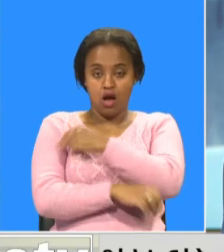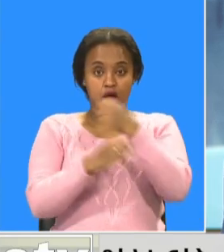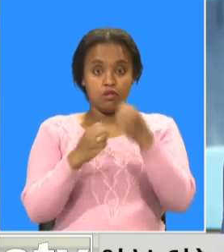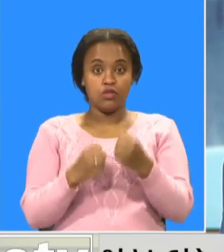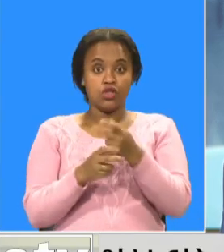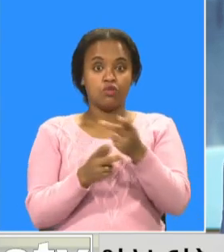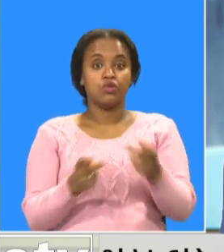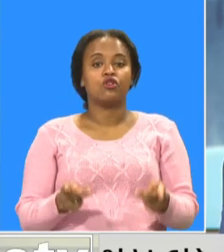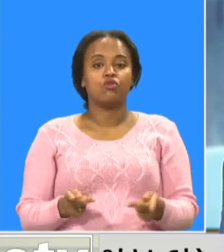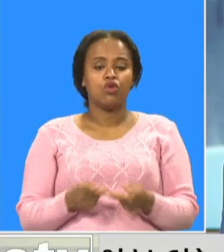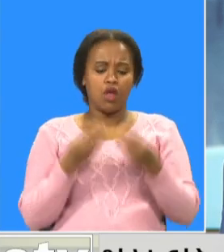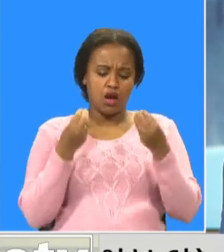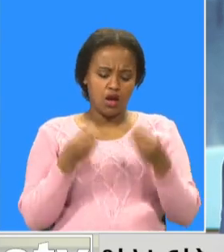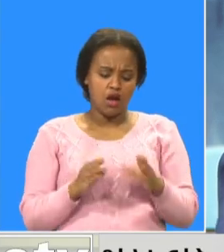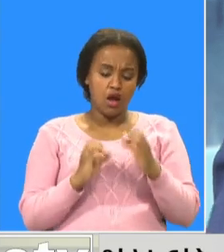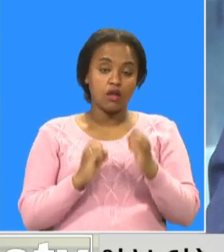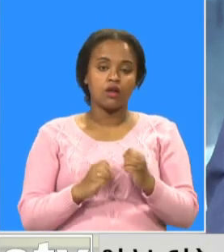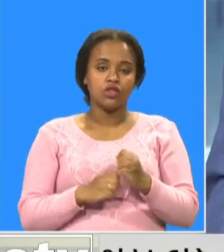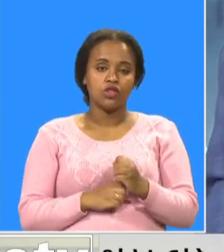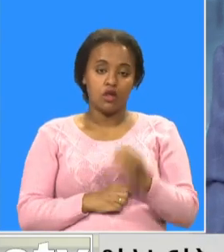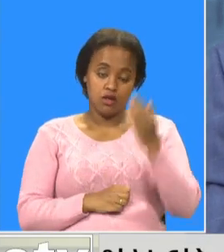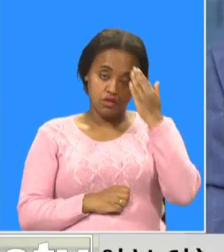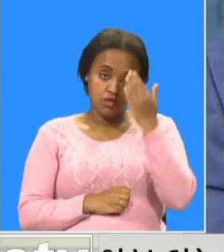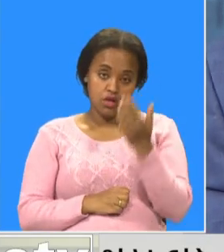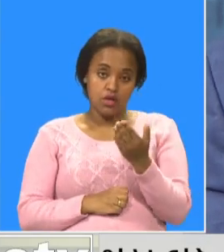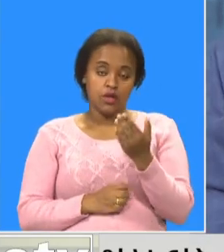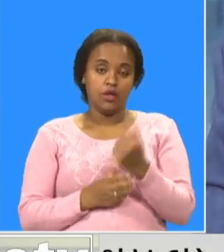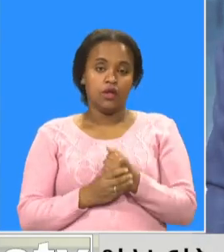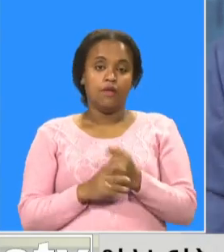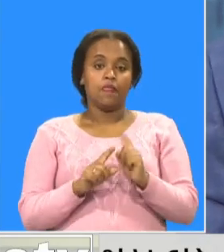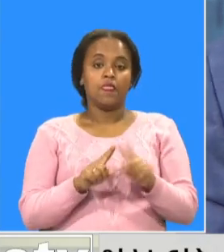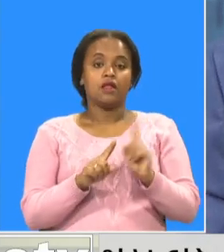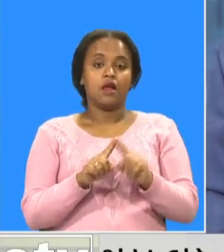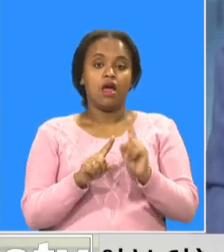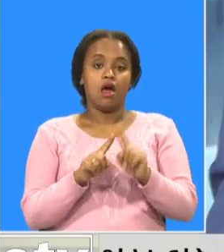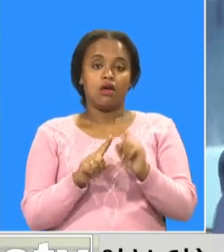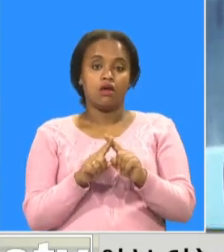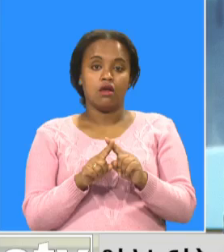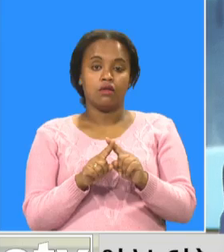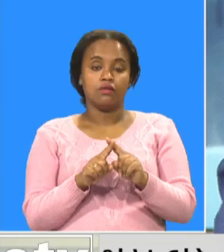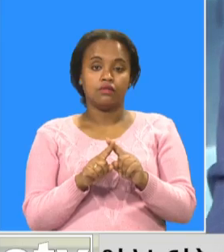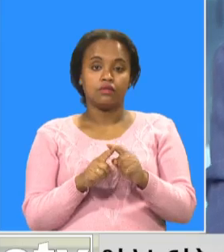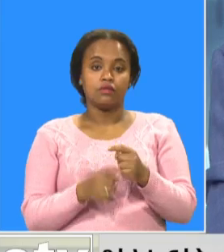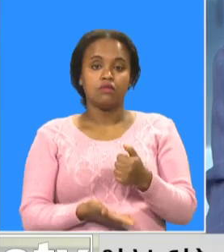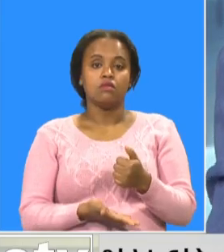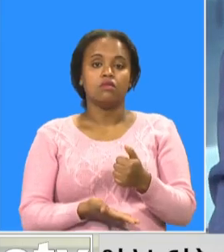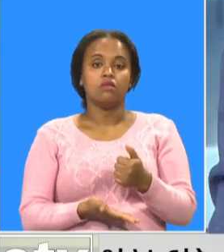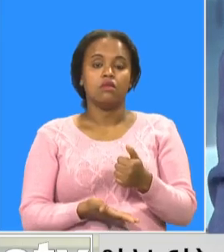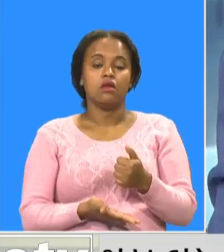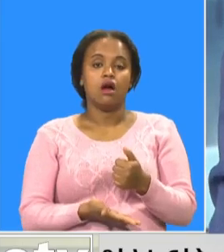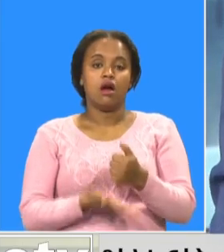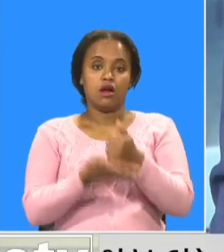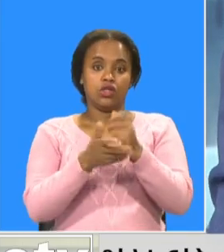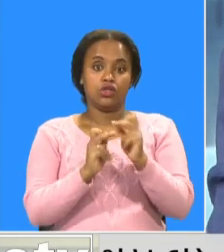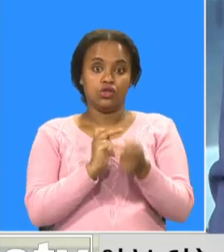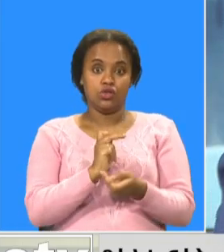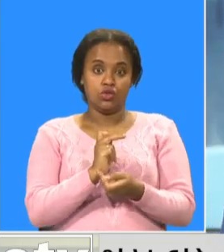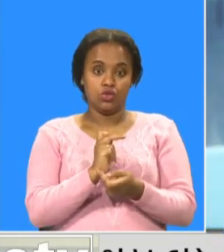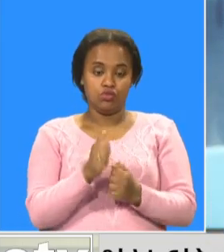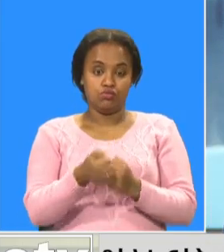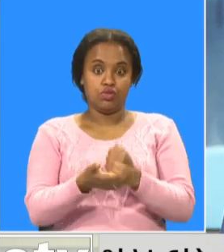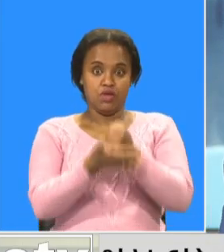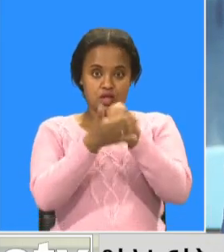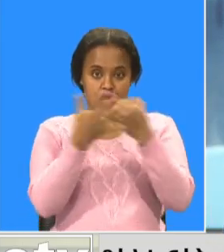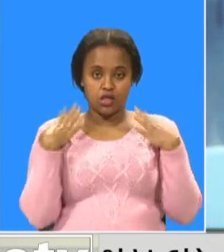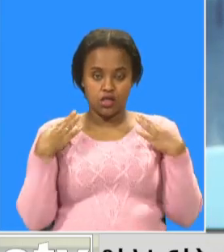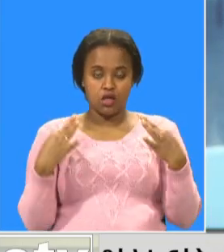ቦታ ልናጣ እንችላለን። ያው በተለያየ አጋዥ ድርጅቶች በመታገዝ ጤና ጥበቃም የራሱን ጥረት